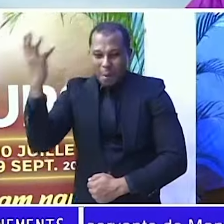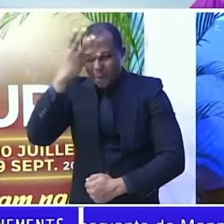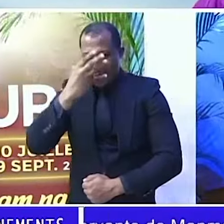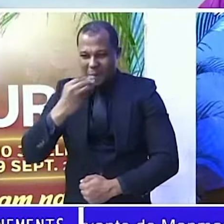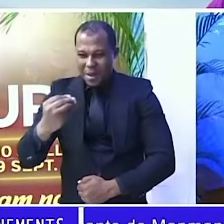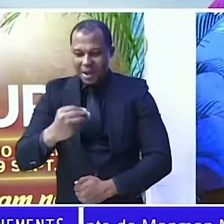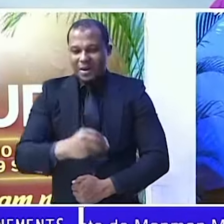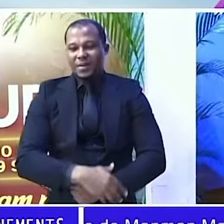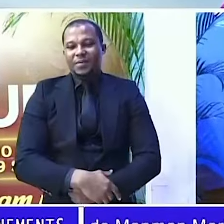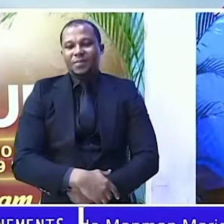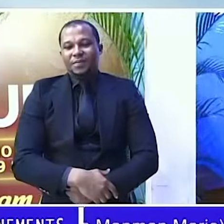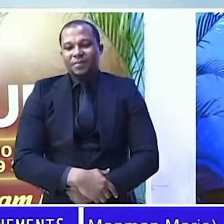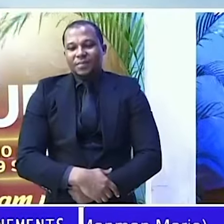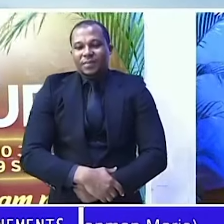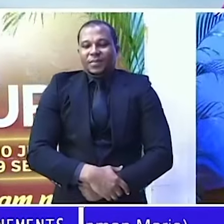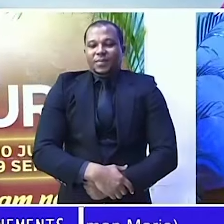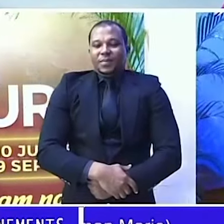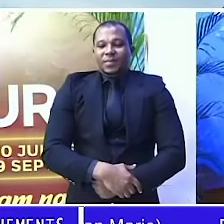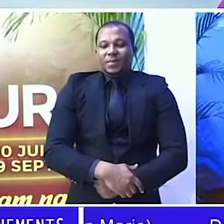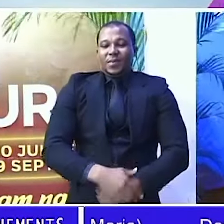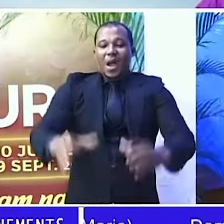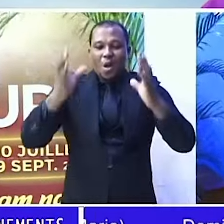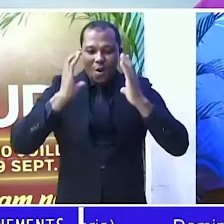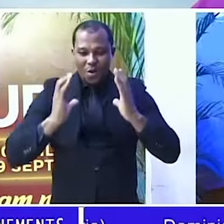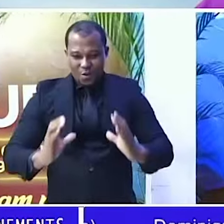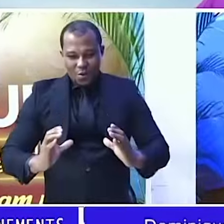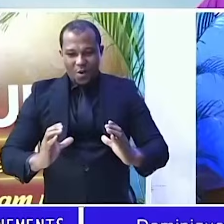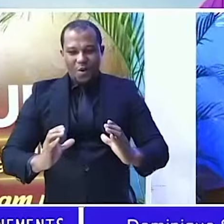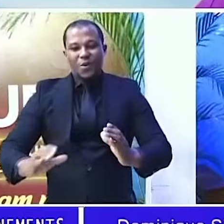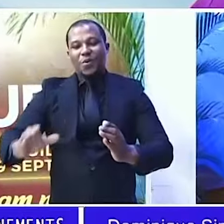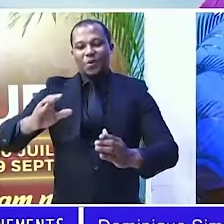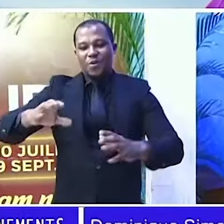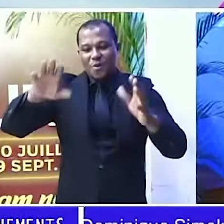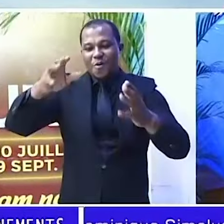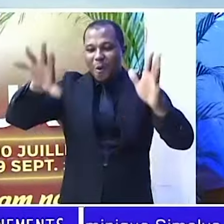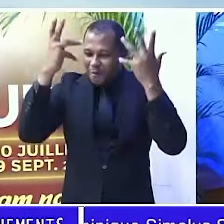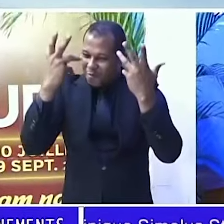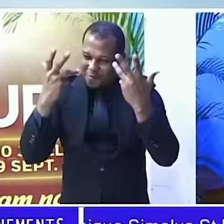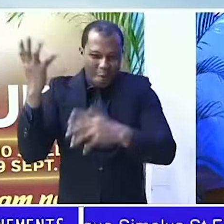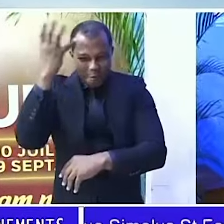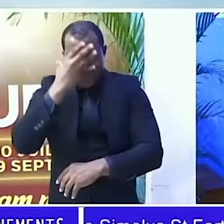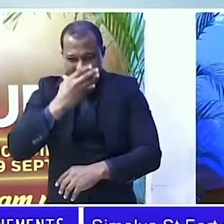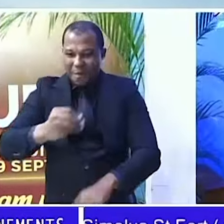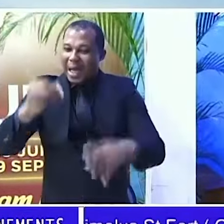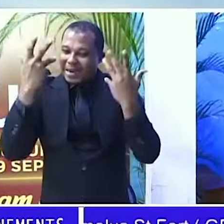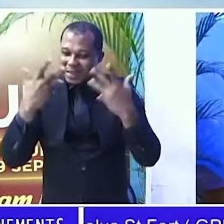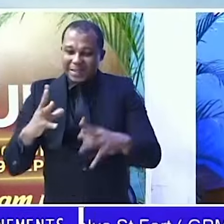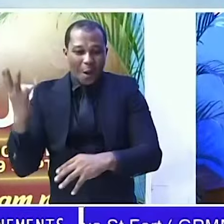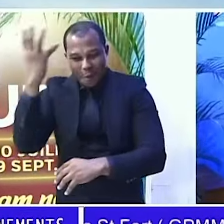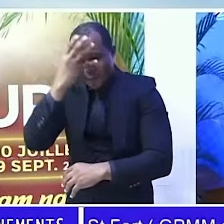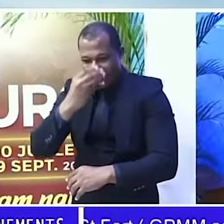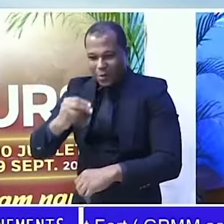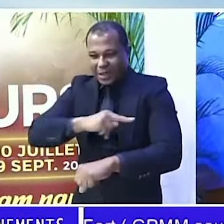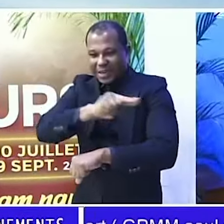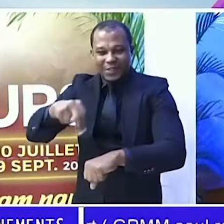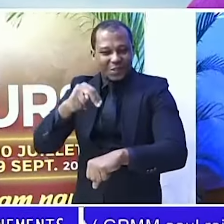moi, on y est encore, ou déjà belle déjà. D'ailleurs, ouais, beauté naturelle, là, pas rien qui est capable de